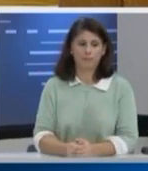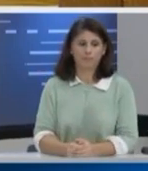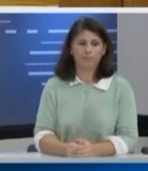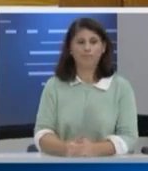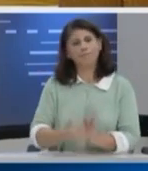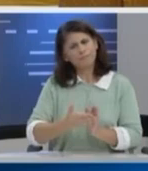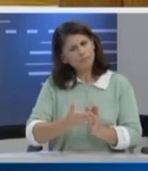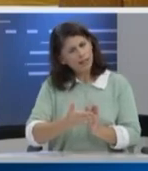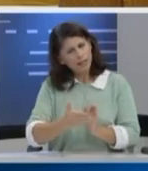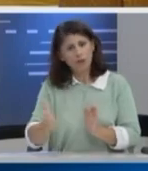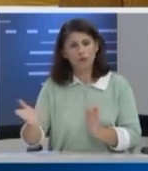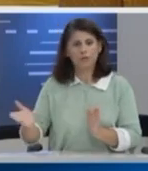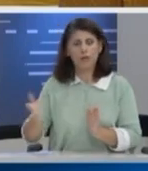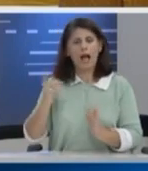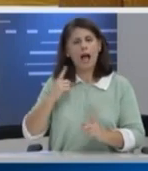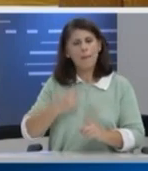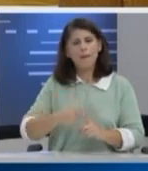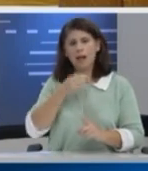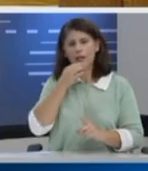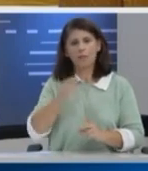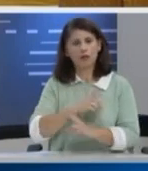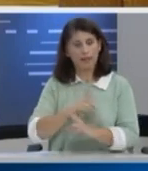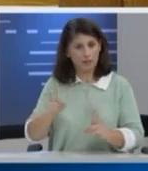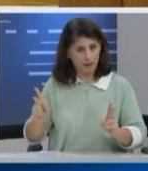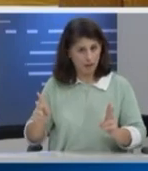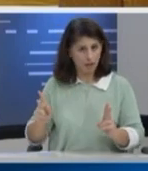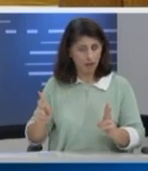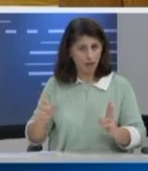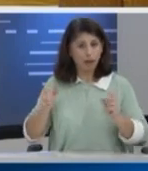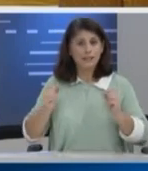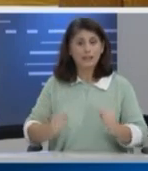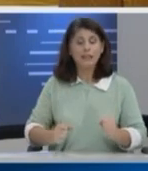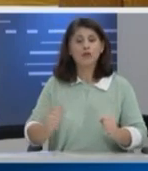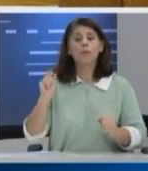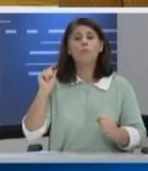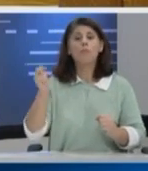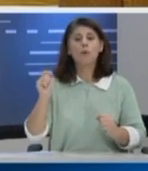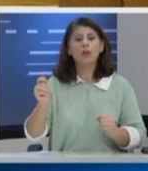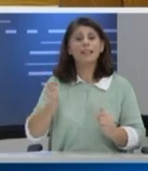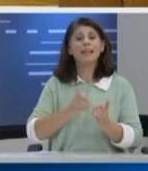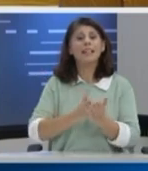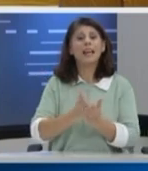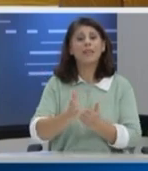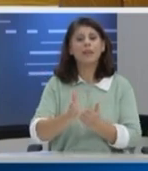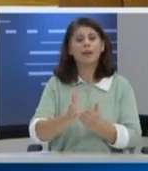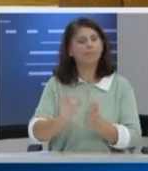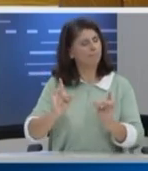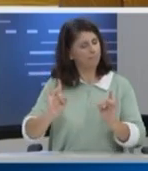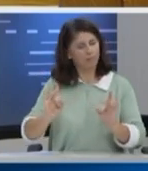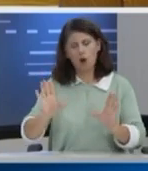Για όλους αυτούς θα πω απλά και καθαρά ότι η στάση τους είναι πολιτικά και ηθικά